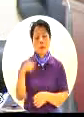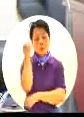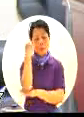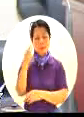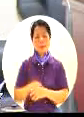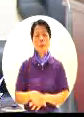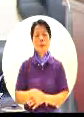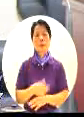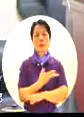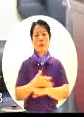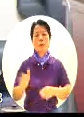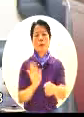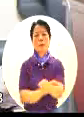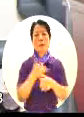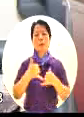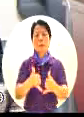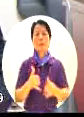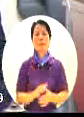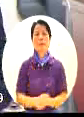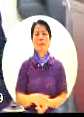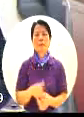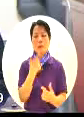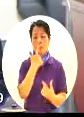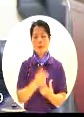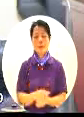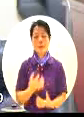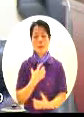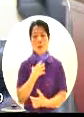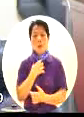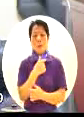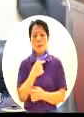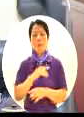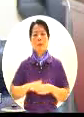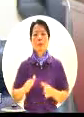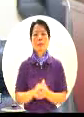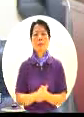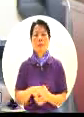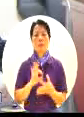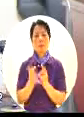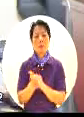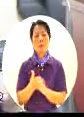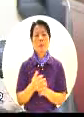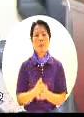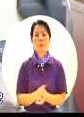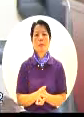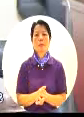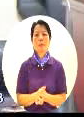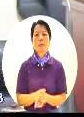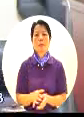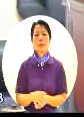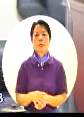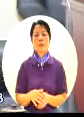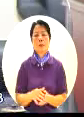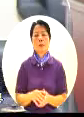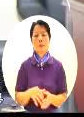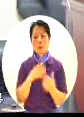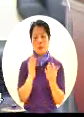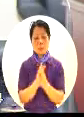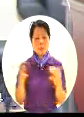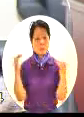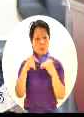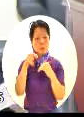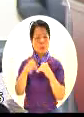哈。事实上，其实我们蛮惊讶，蛮够惊讶哈。所有来到现场